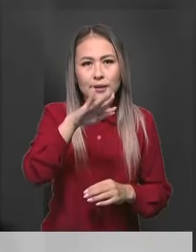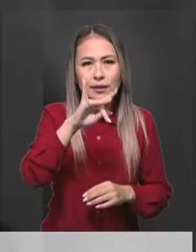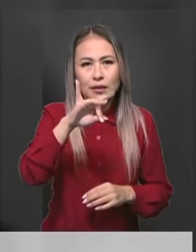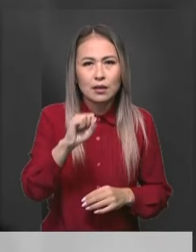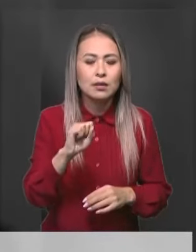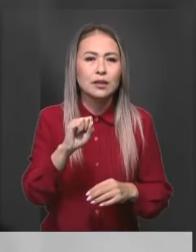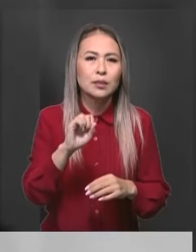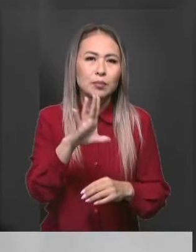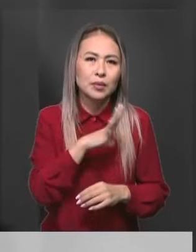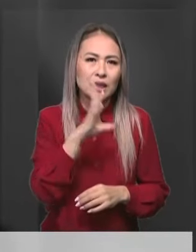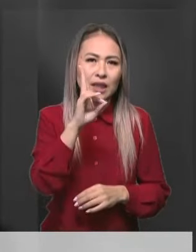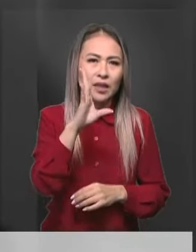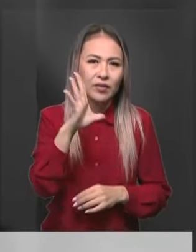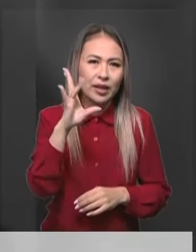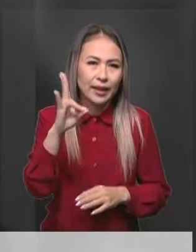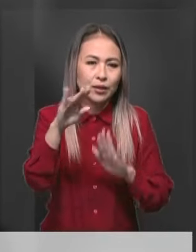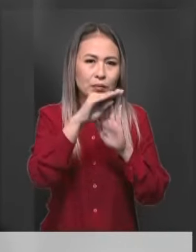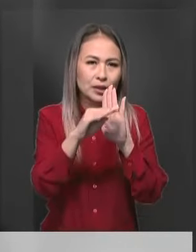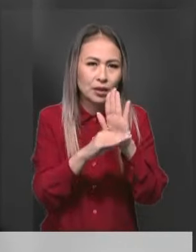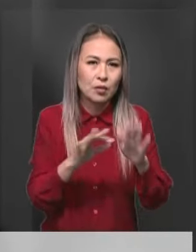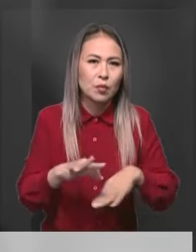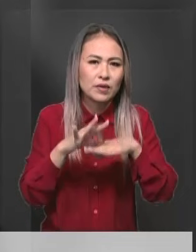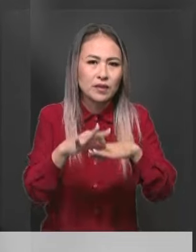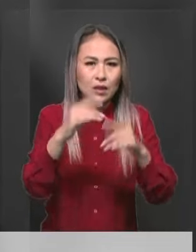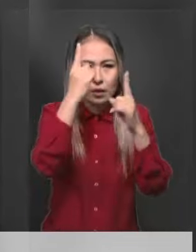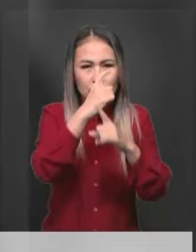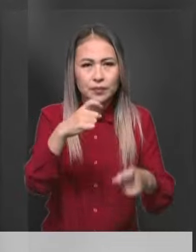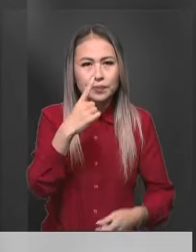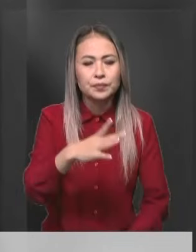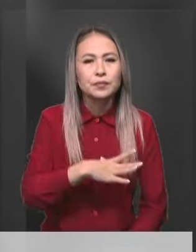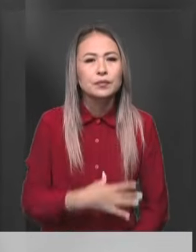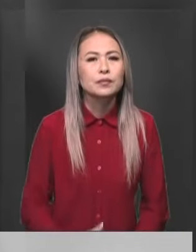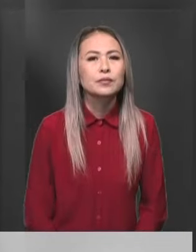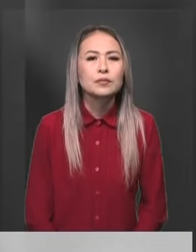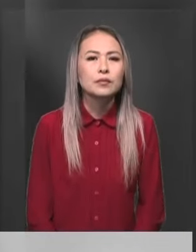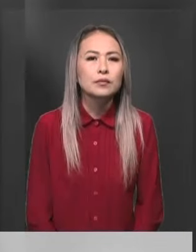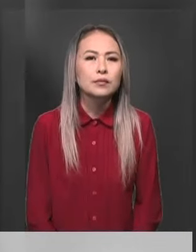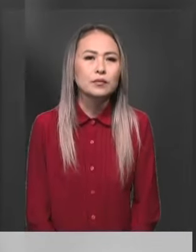символына айналған КВН бағдарламасын жүргізді делінген баспасөз хабарламасында.